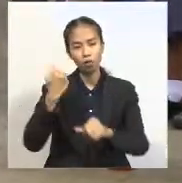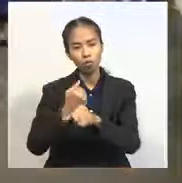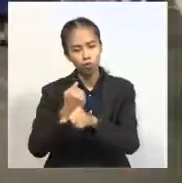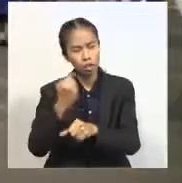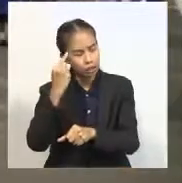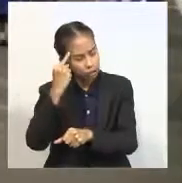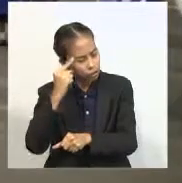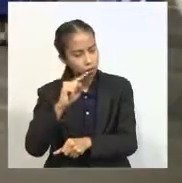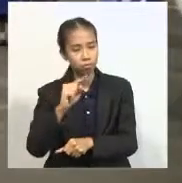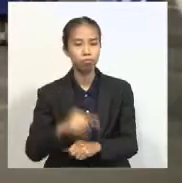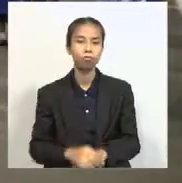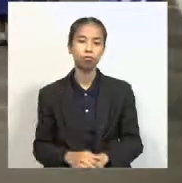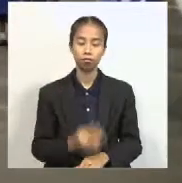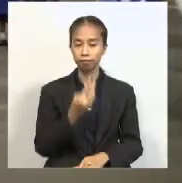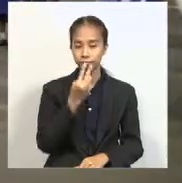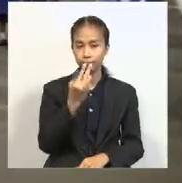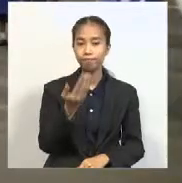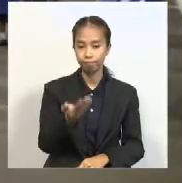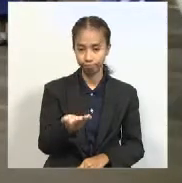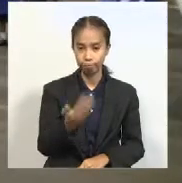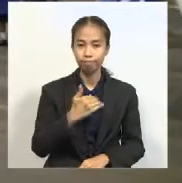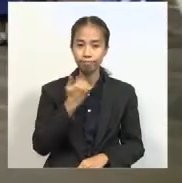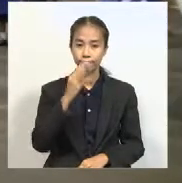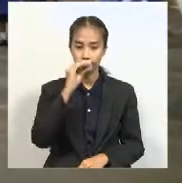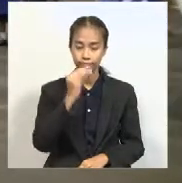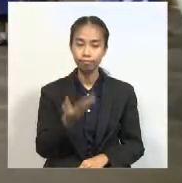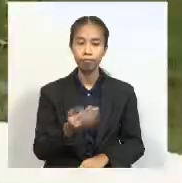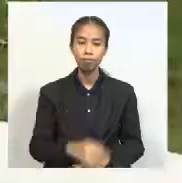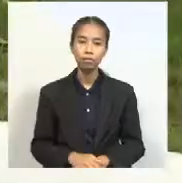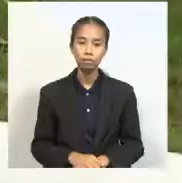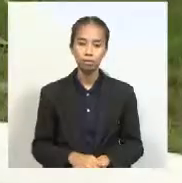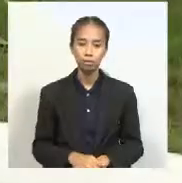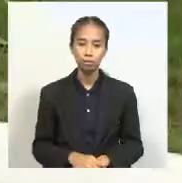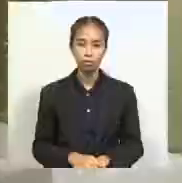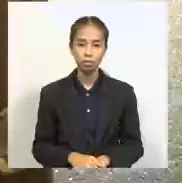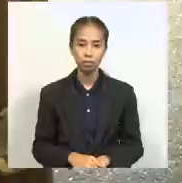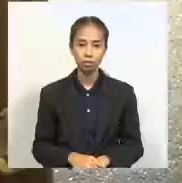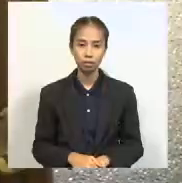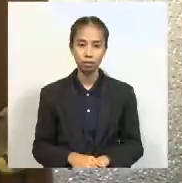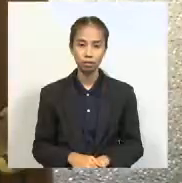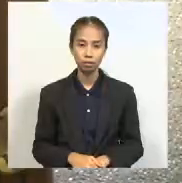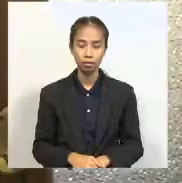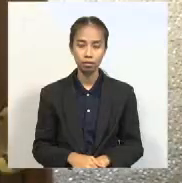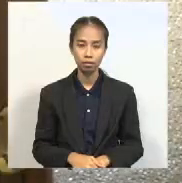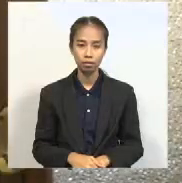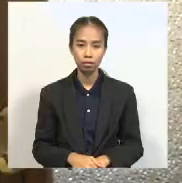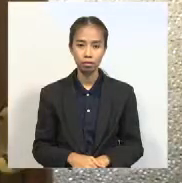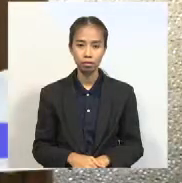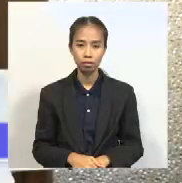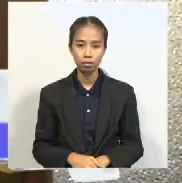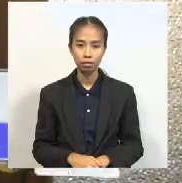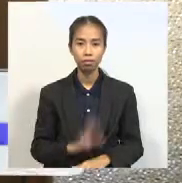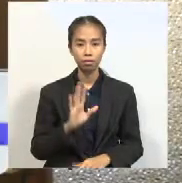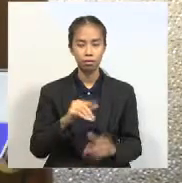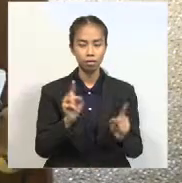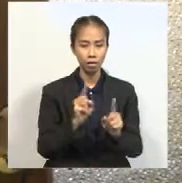คิดที่ดีขึ้นนะครับไปฟังเสียงรัฐมนตรีว่าการกระทรวงศึกษาธิการครับ โค้ดดิ้งไม่ได้ไปผูกพันกับ